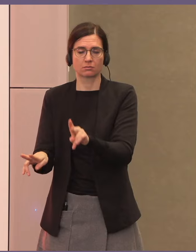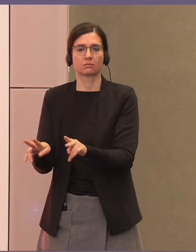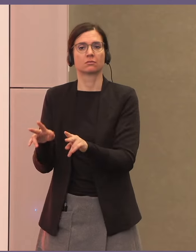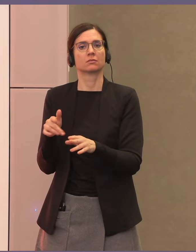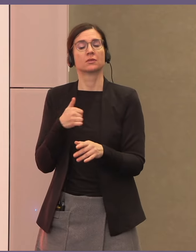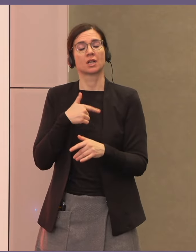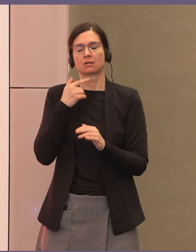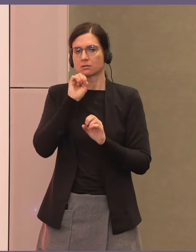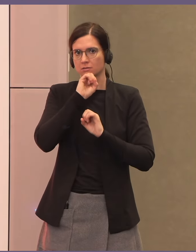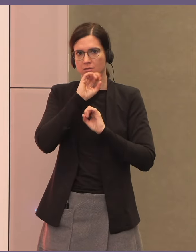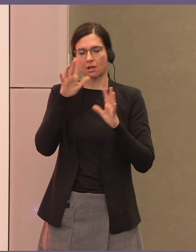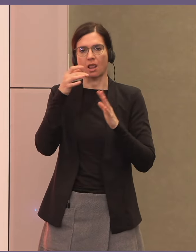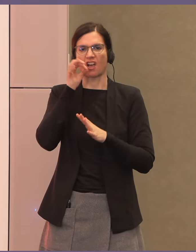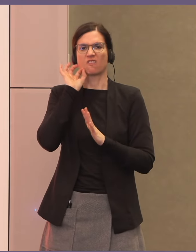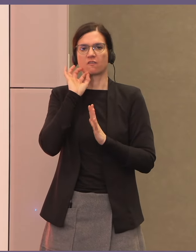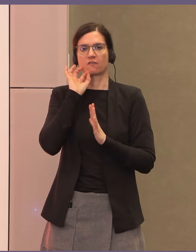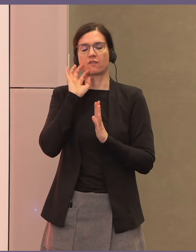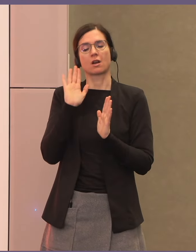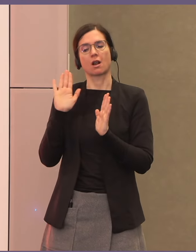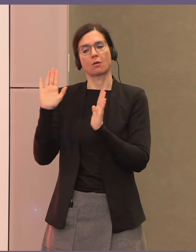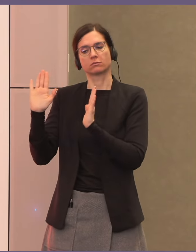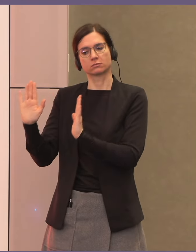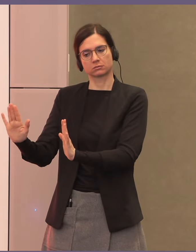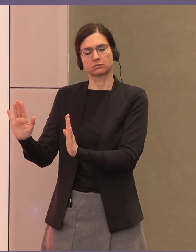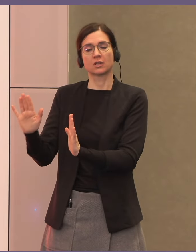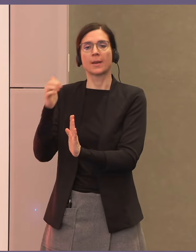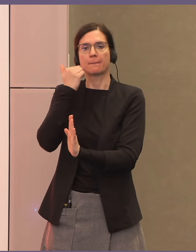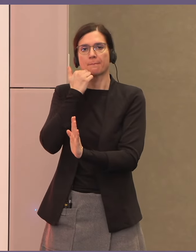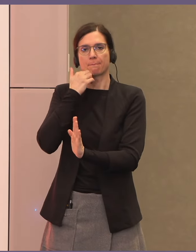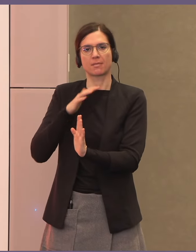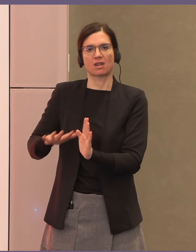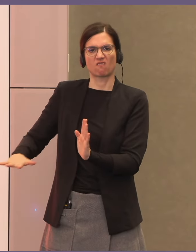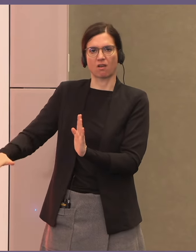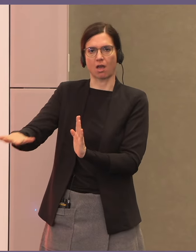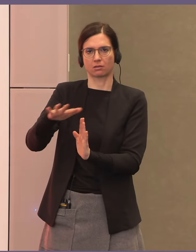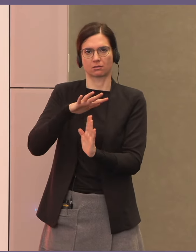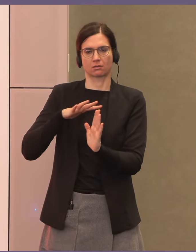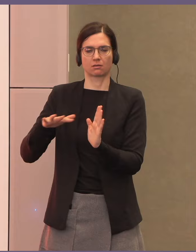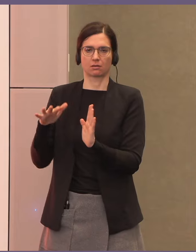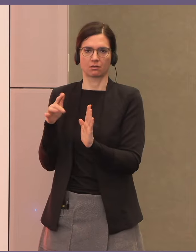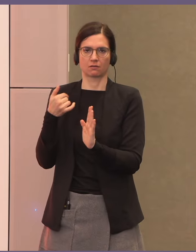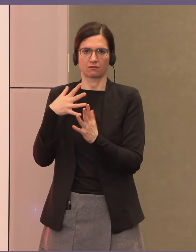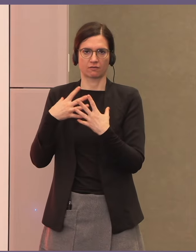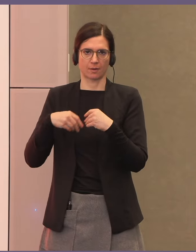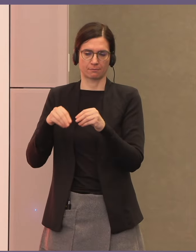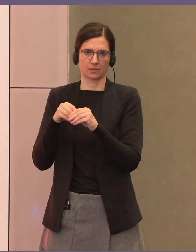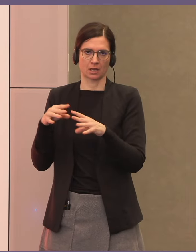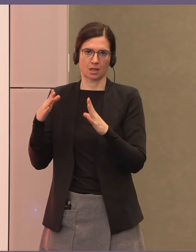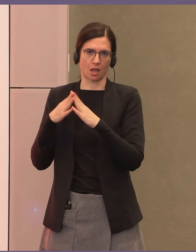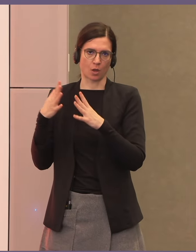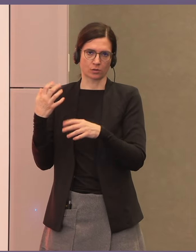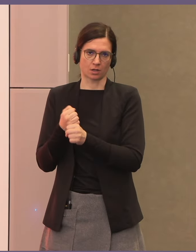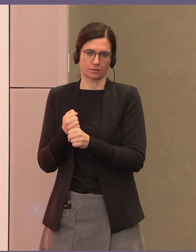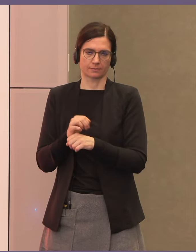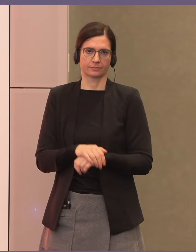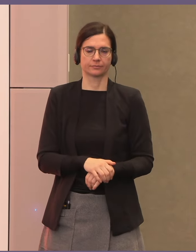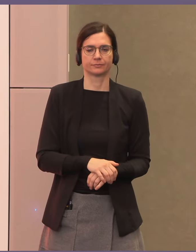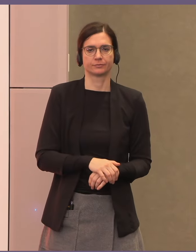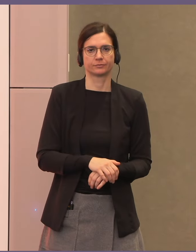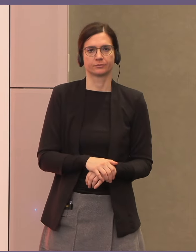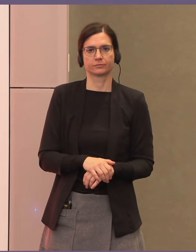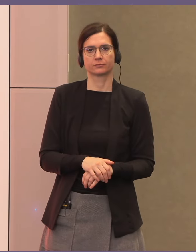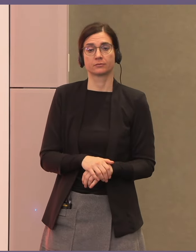wird dabei ganz klar der als privat konnotierten Sphäre der Familie und des Haushaltes zugeordnet,